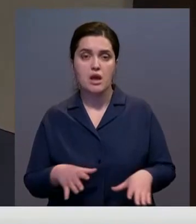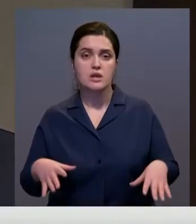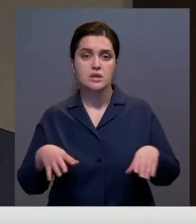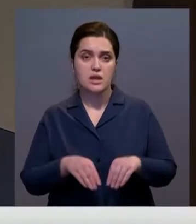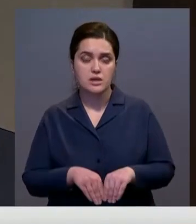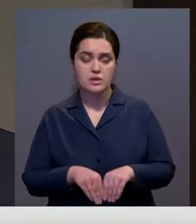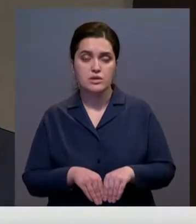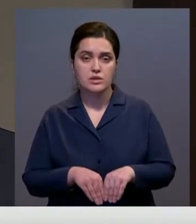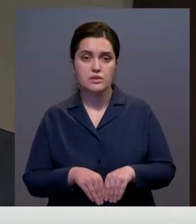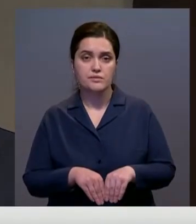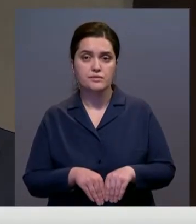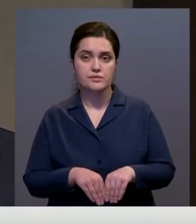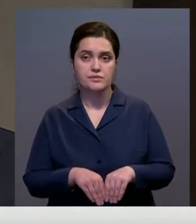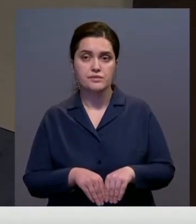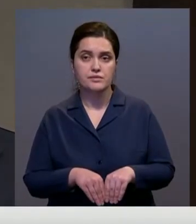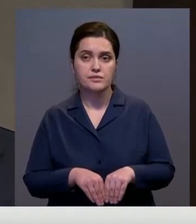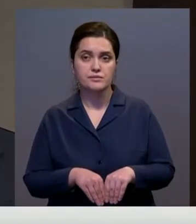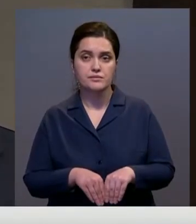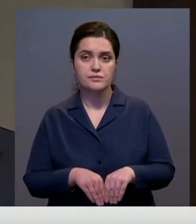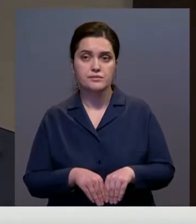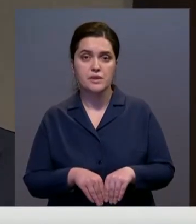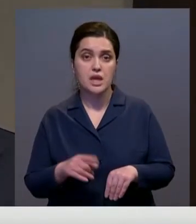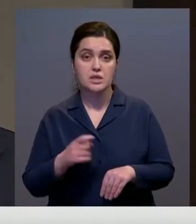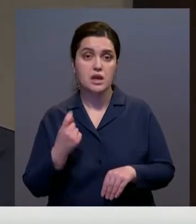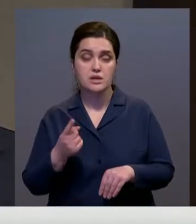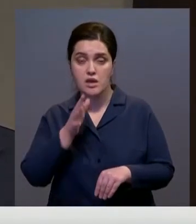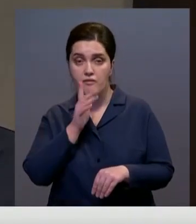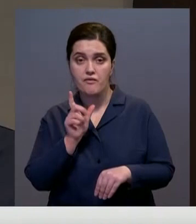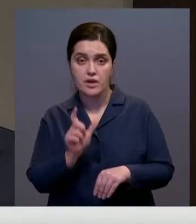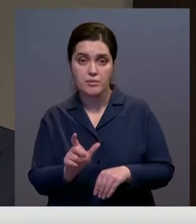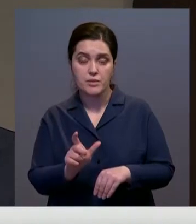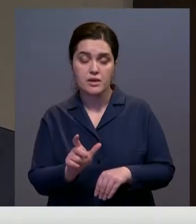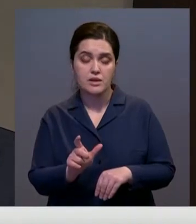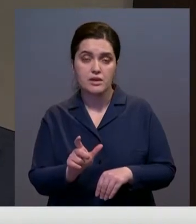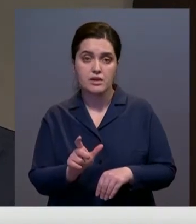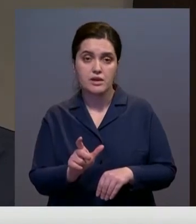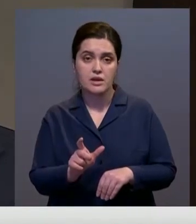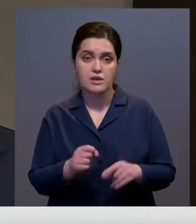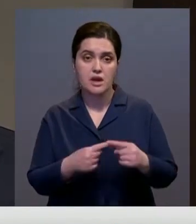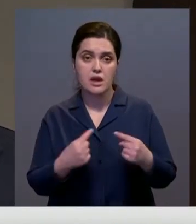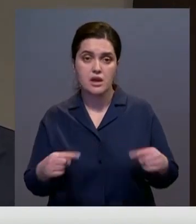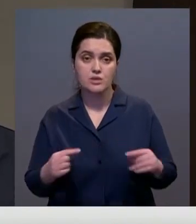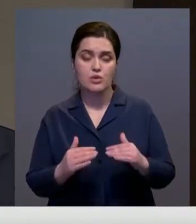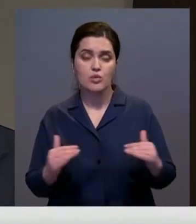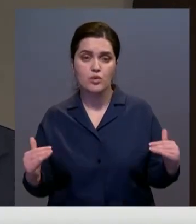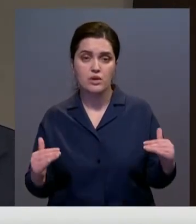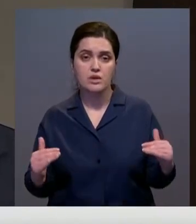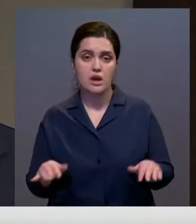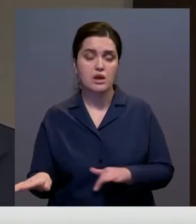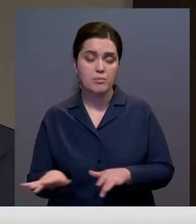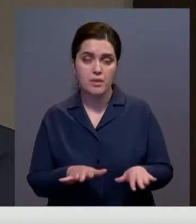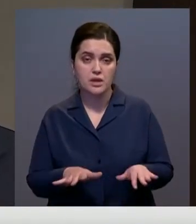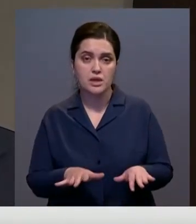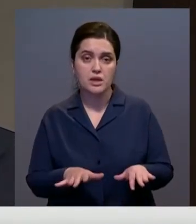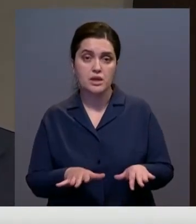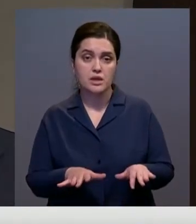сосредоточиться на, скажем так, за один период на разных уровнях провести кампании.